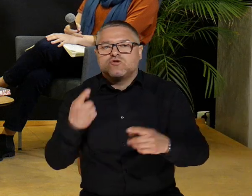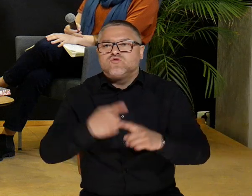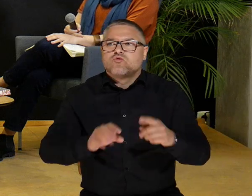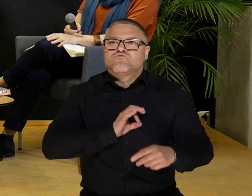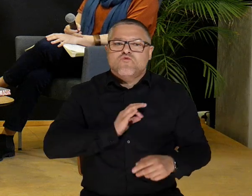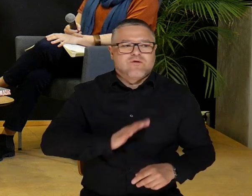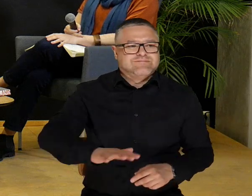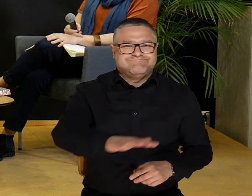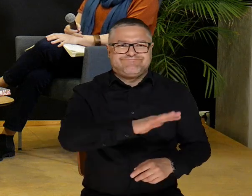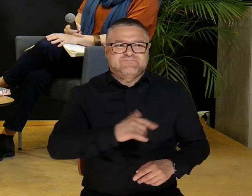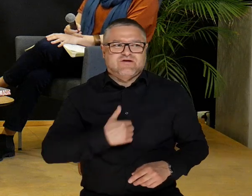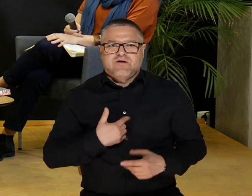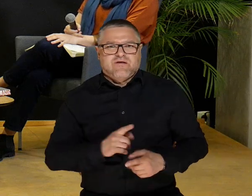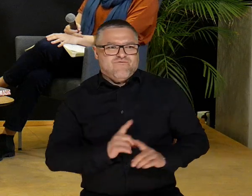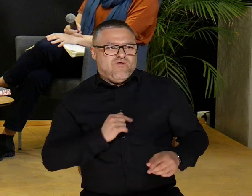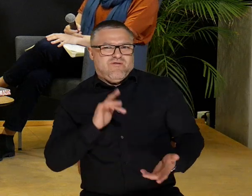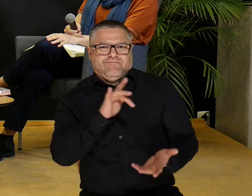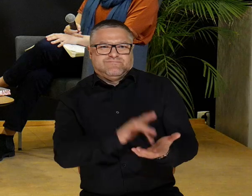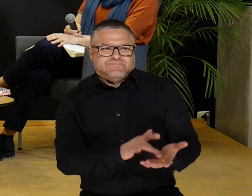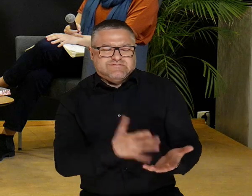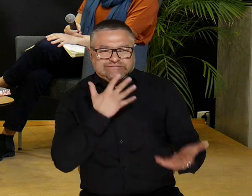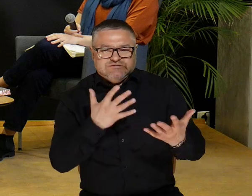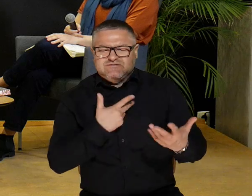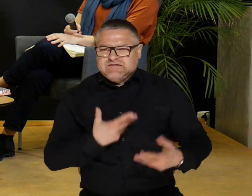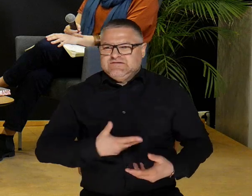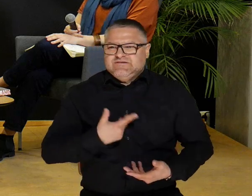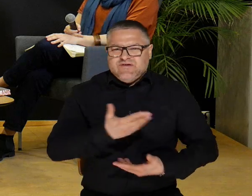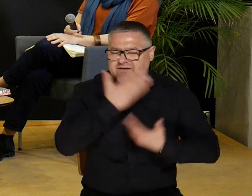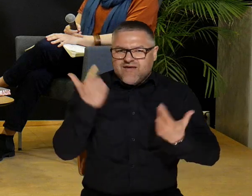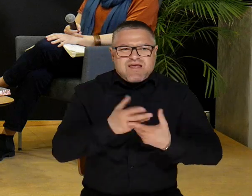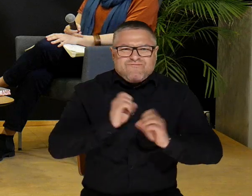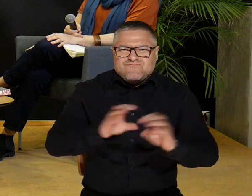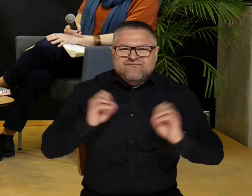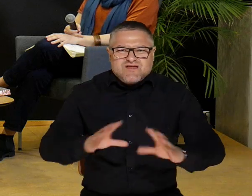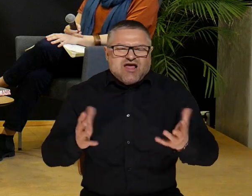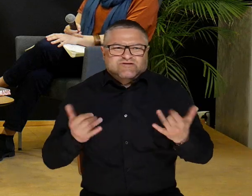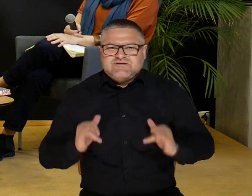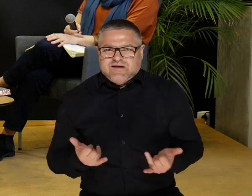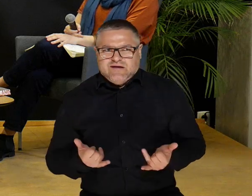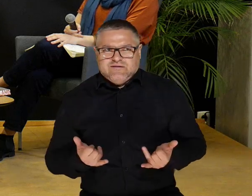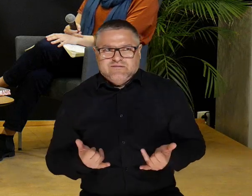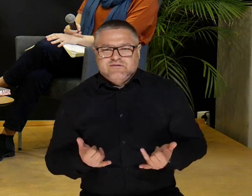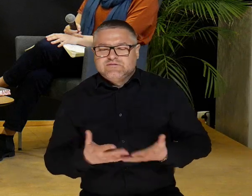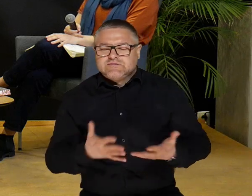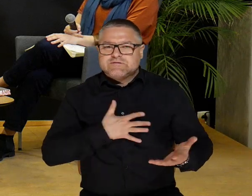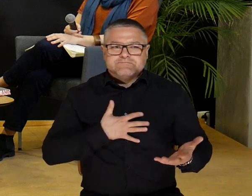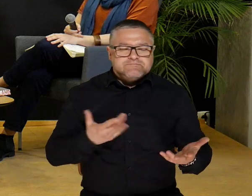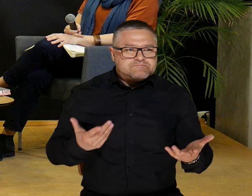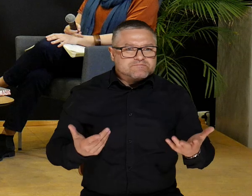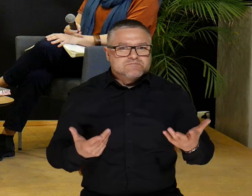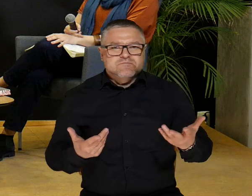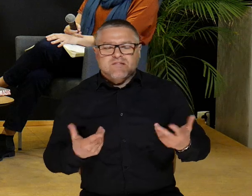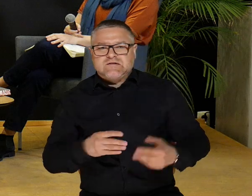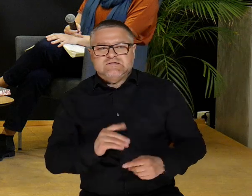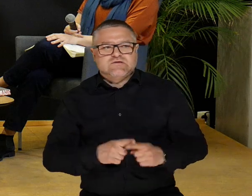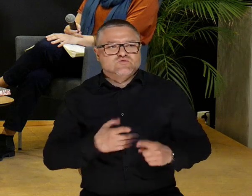mnie terenie. Strasznie dziwne, nie wiem jak to wytłumaczyć właściwie, ale jakiejś takiej pewnej nielojalności,